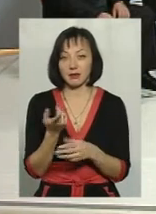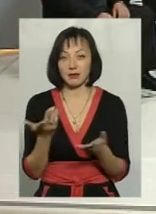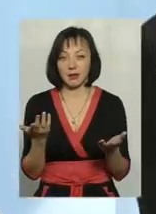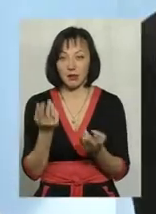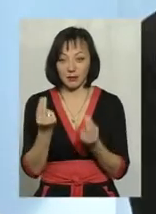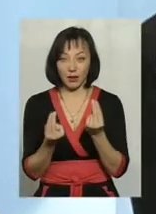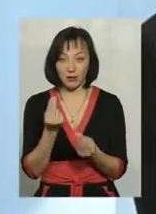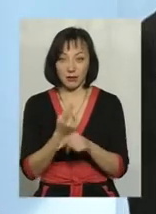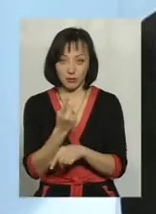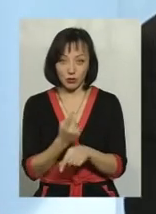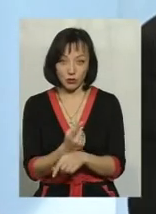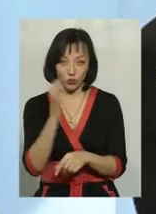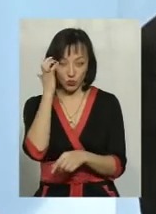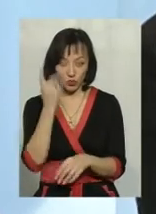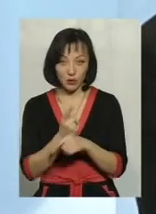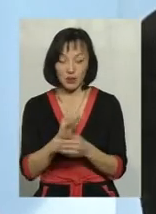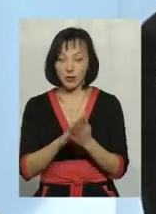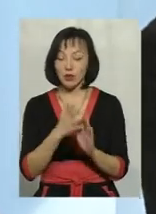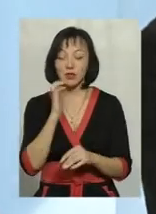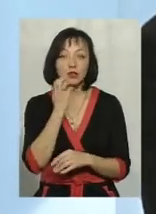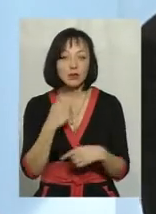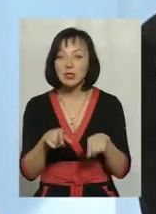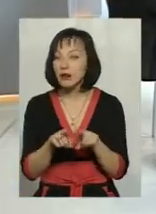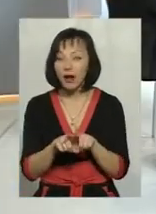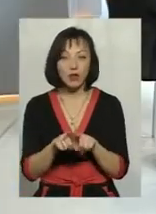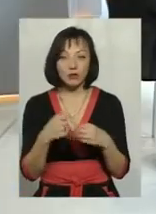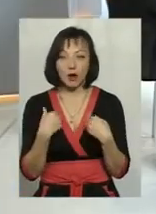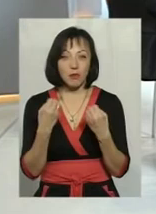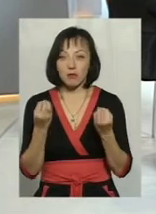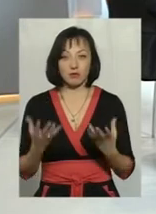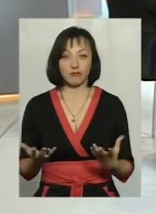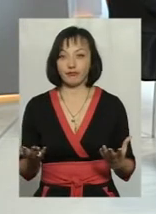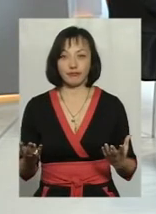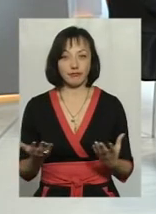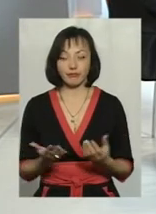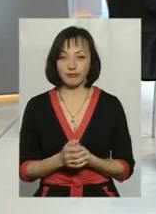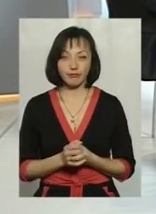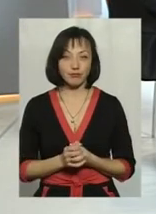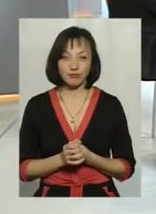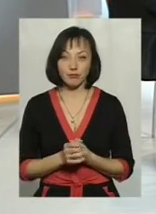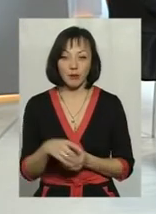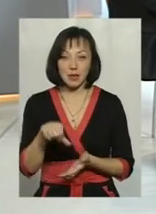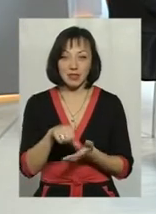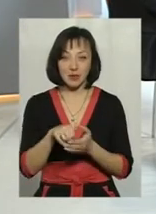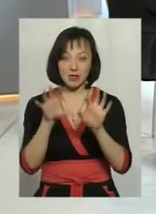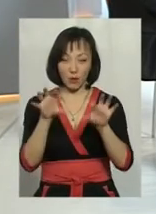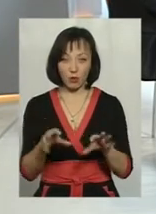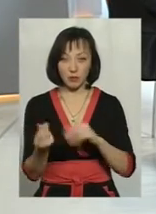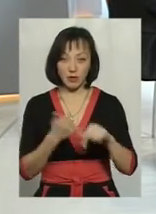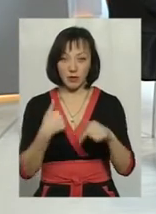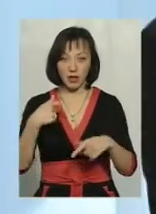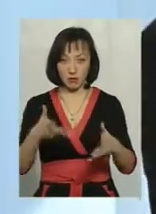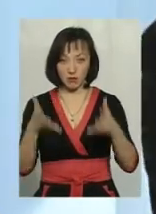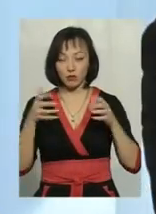тобто ситуація дуже серйозна. Вона така серйозна, що я, ну, як представник легального бізнесу, я чітко